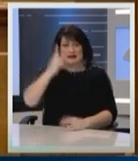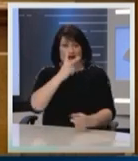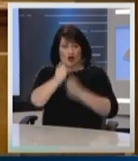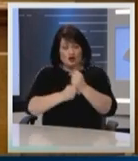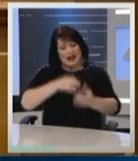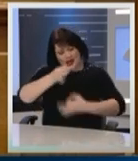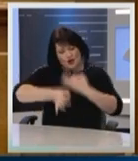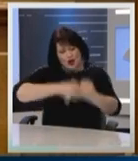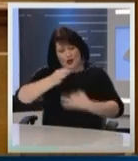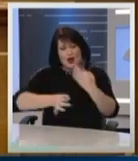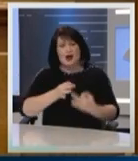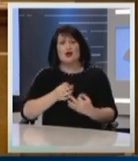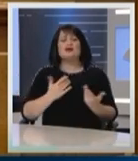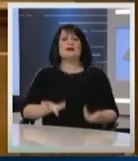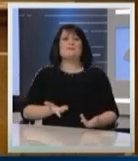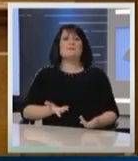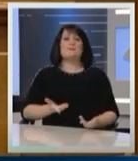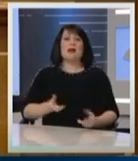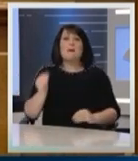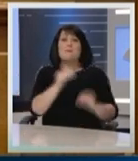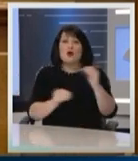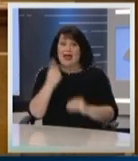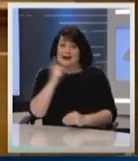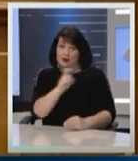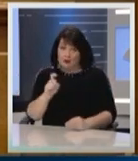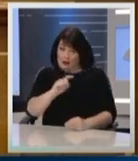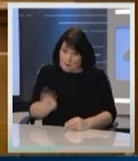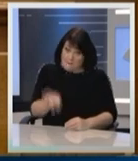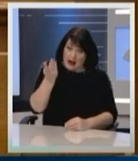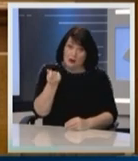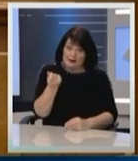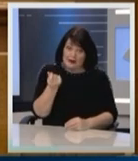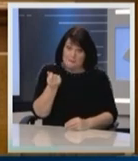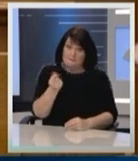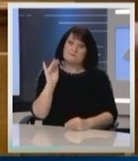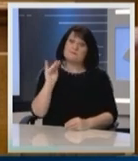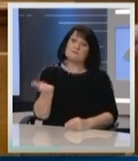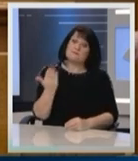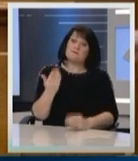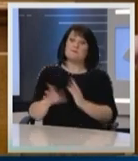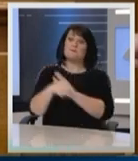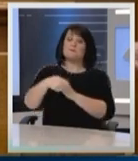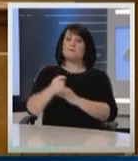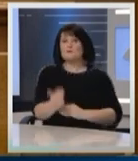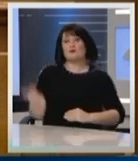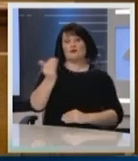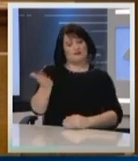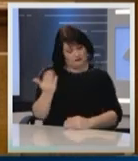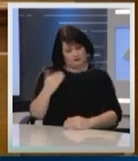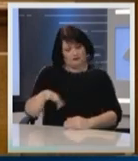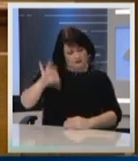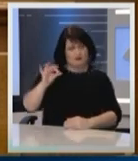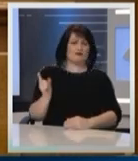2 χρόνια. Όπου υπάρχει προμήθεια πάνω από 1 εκατομμύριο, να ζητάς από τον εισαγγελέα φετών τον προϊστάμενο να